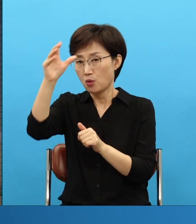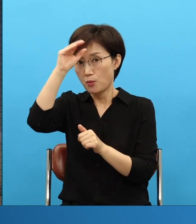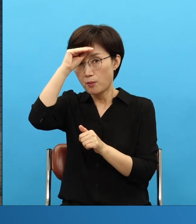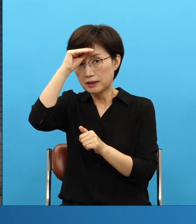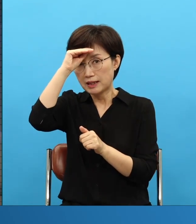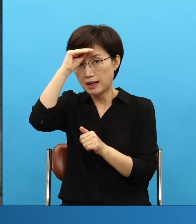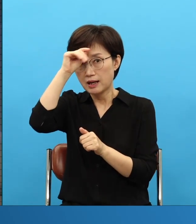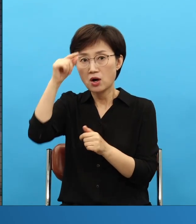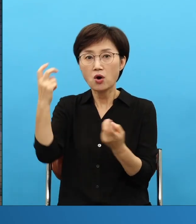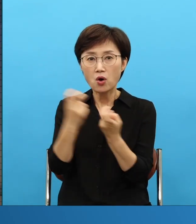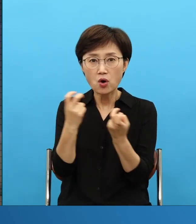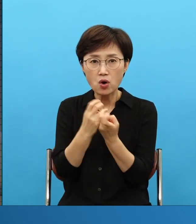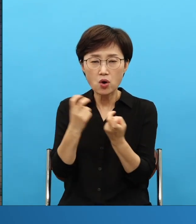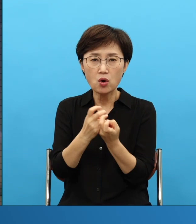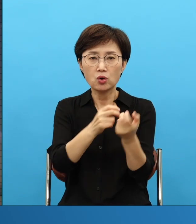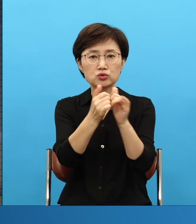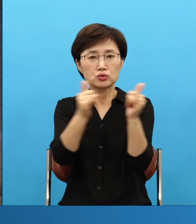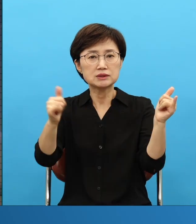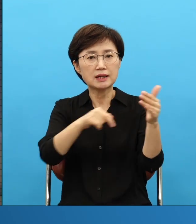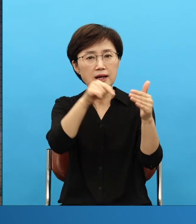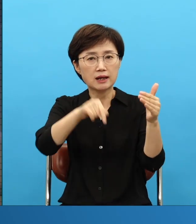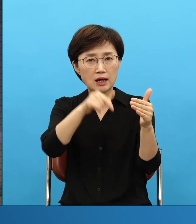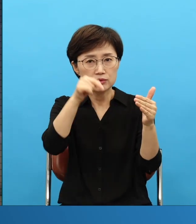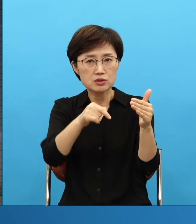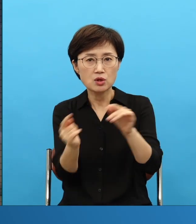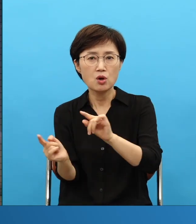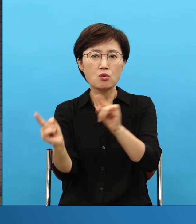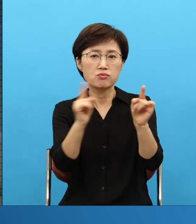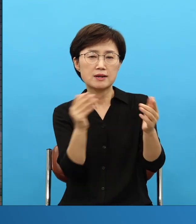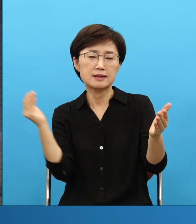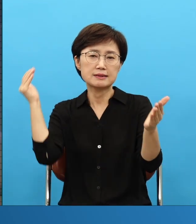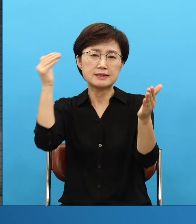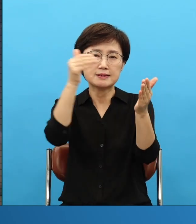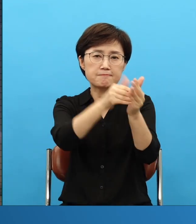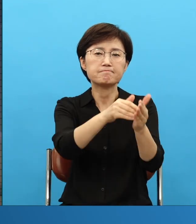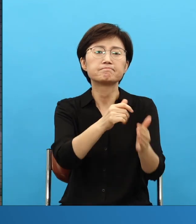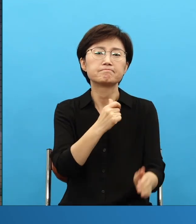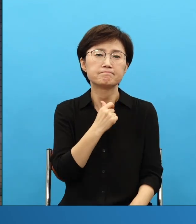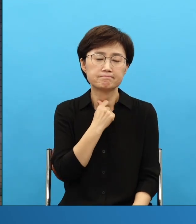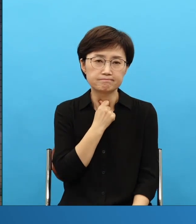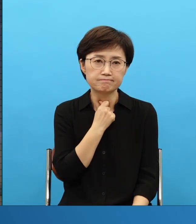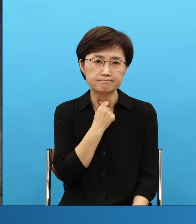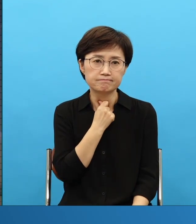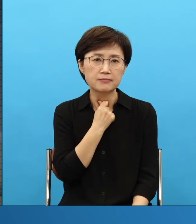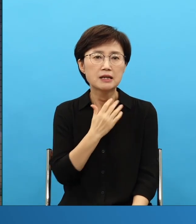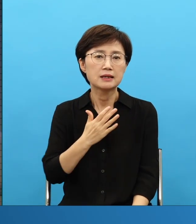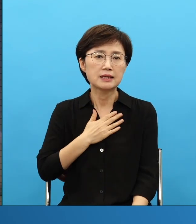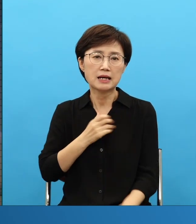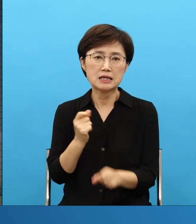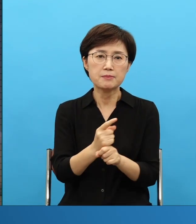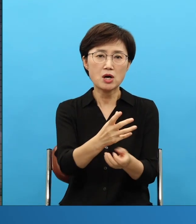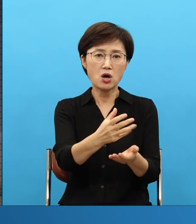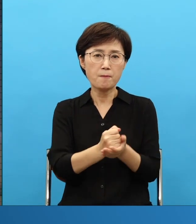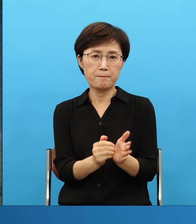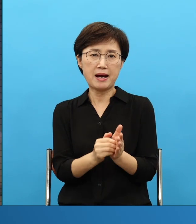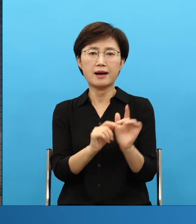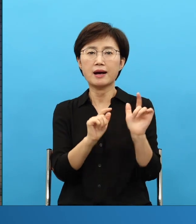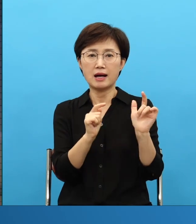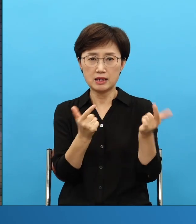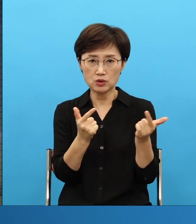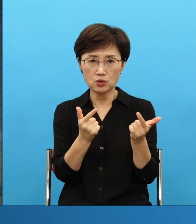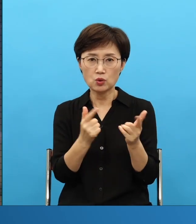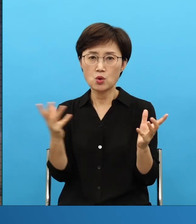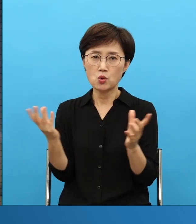죽으심을 본받아 어떻게 해서든지 죽은 자 가운데서 부활에 이르려 하오니 이는 내가 이미 얻었다